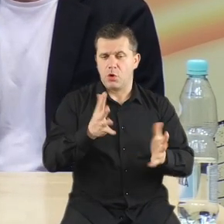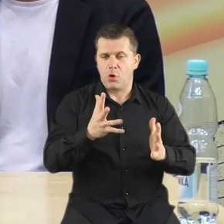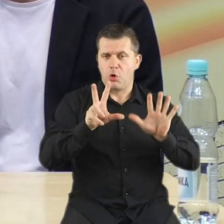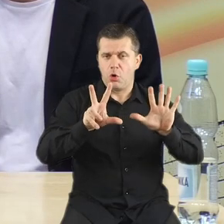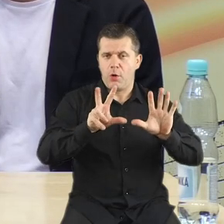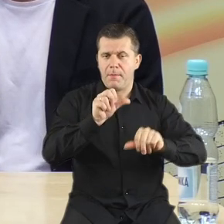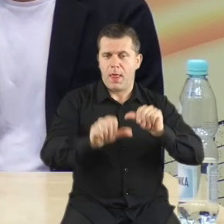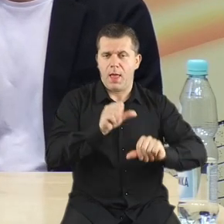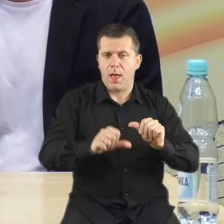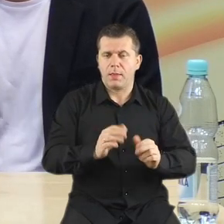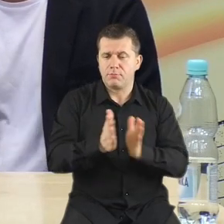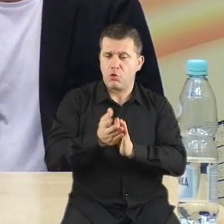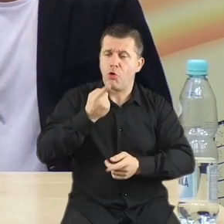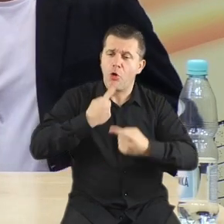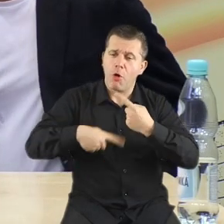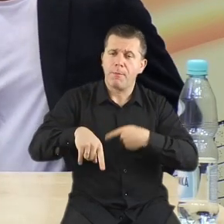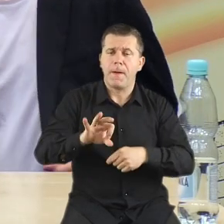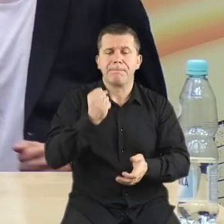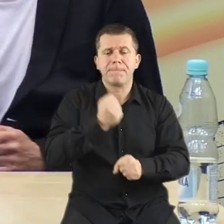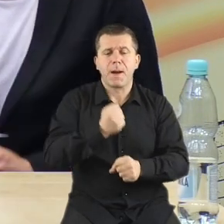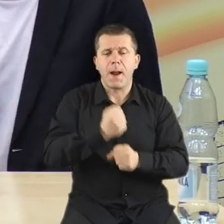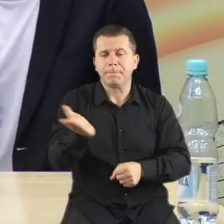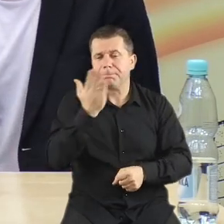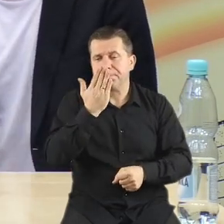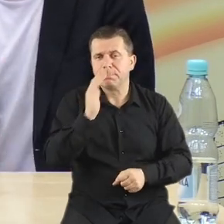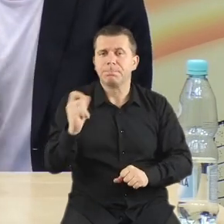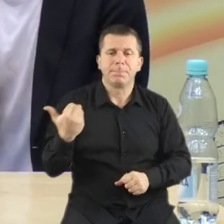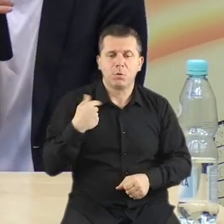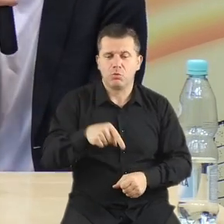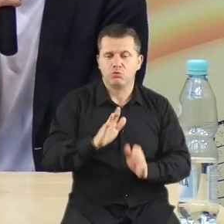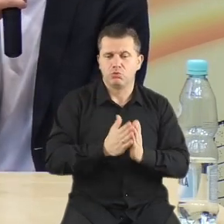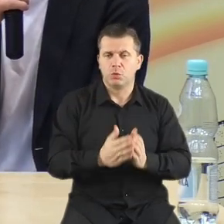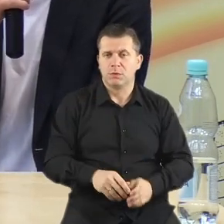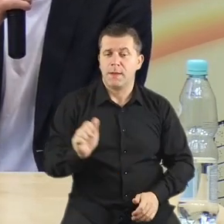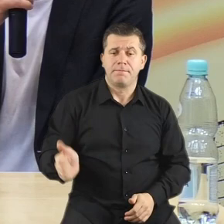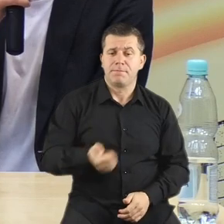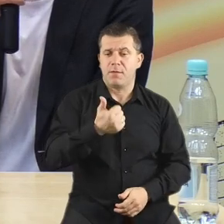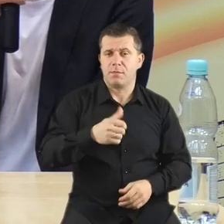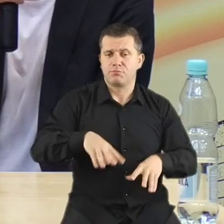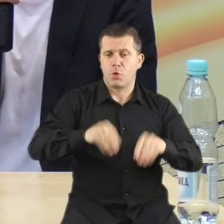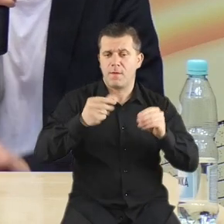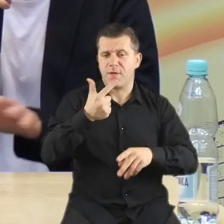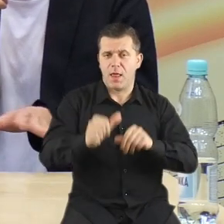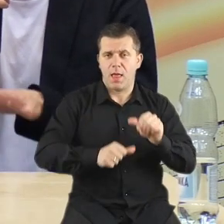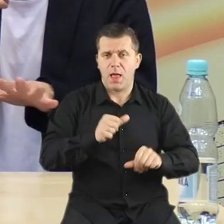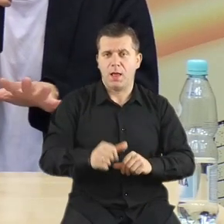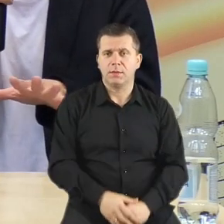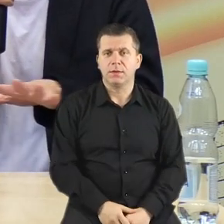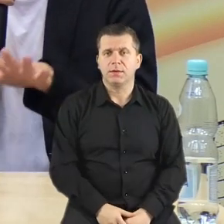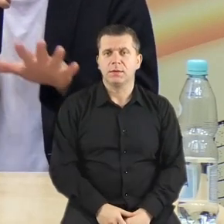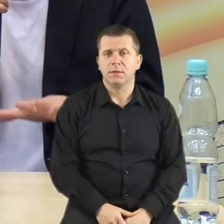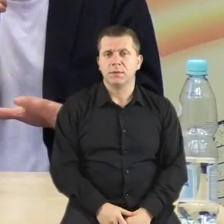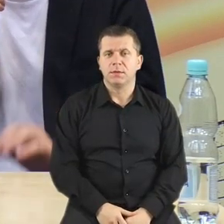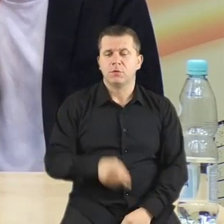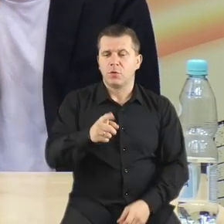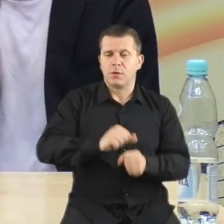lat. Proszę opowiedzieć o pracy nad książką. Pierwsze dwa lata, ponieważ